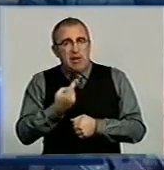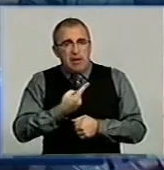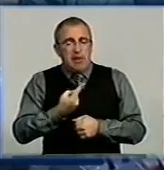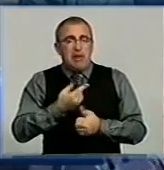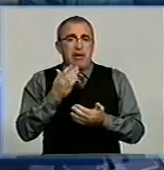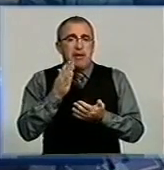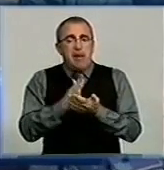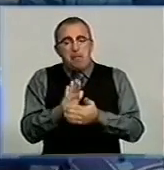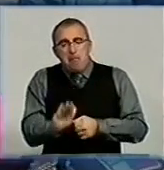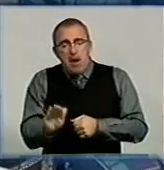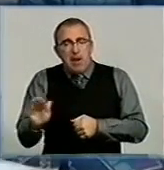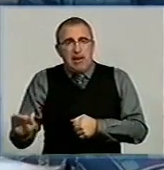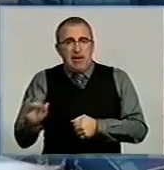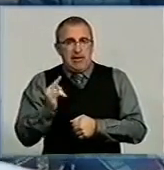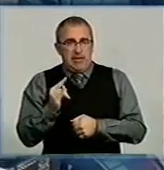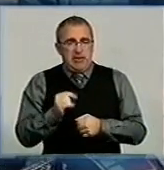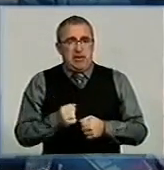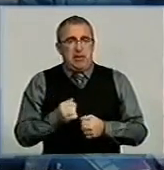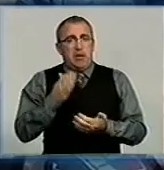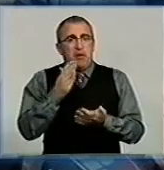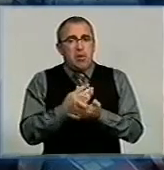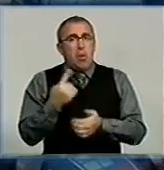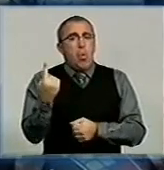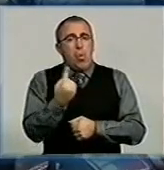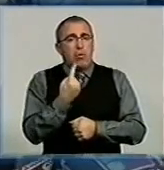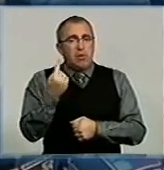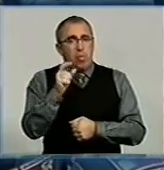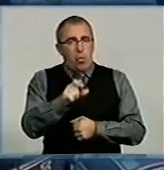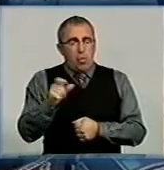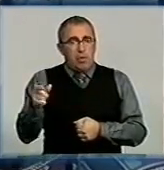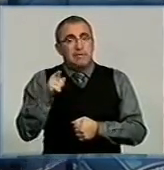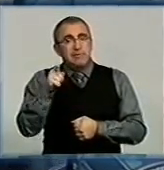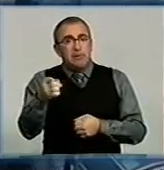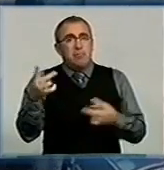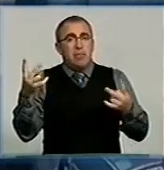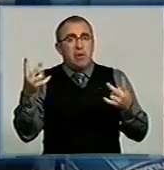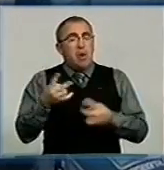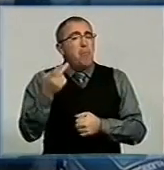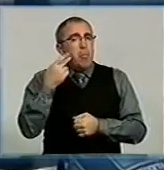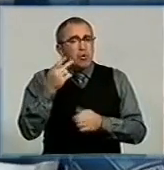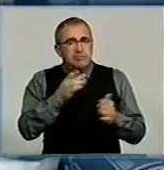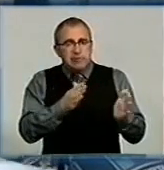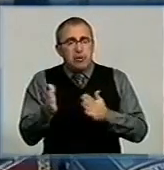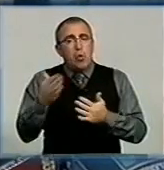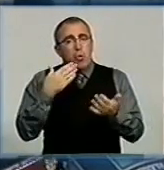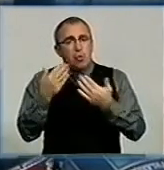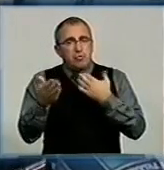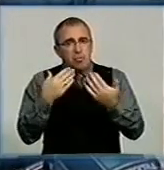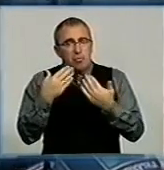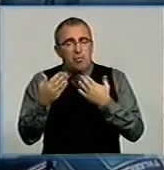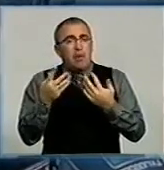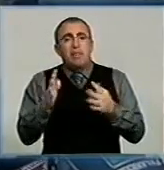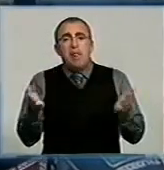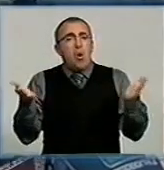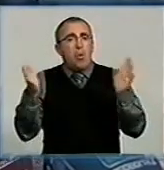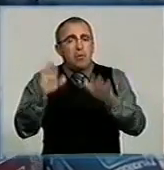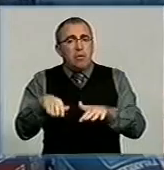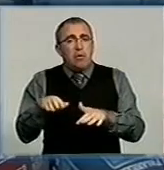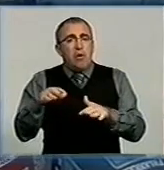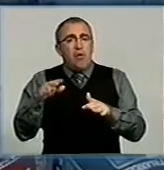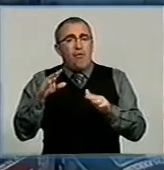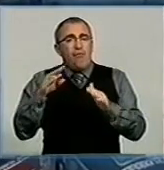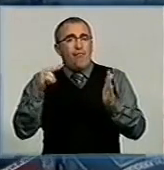малі діти в сім'ї, є одинокі люди. З ними треба постійно розмовляти про те, щоб не оставляли